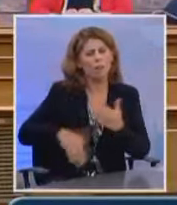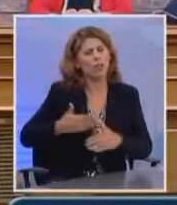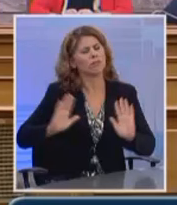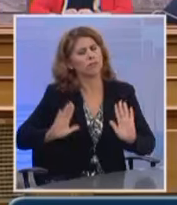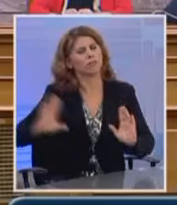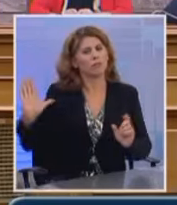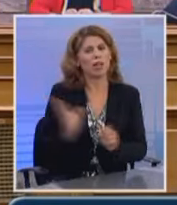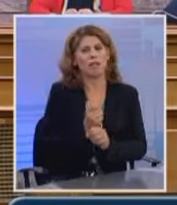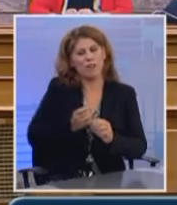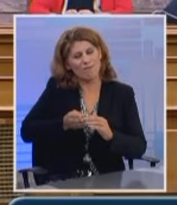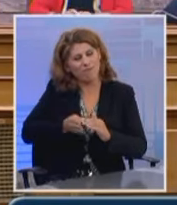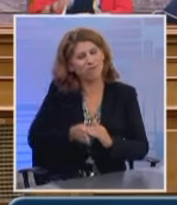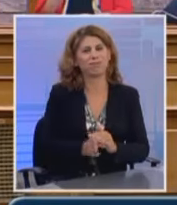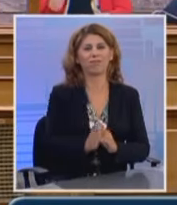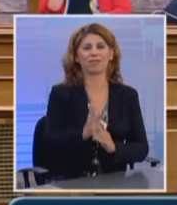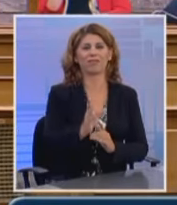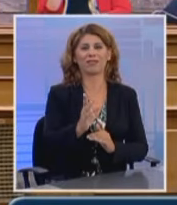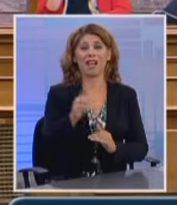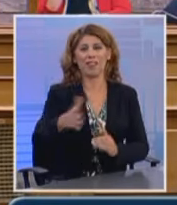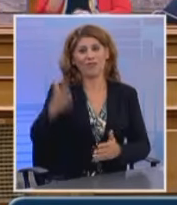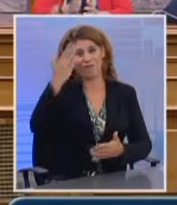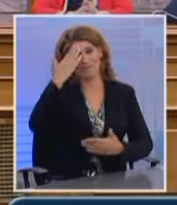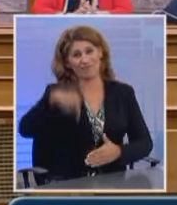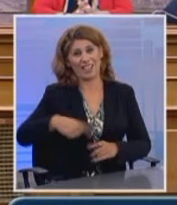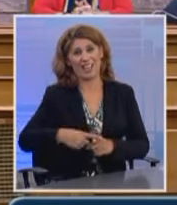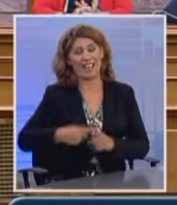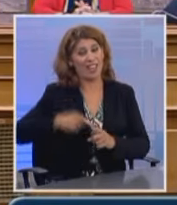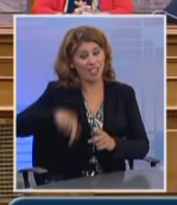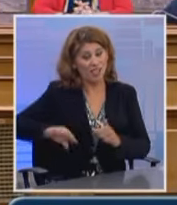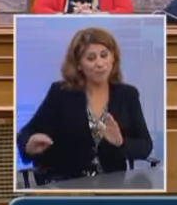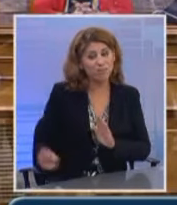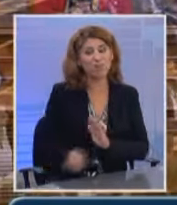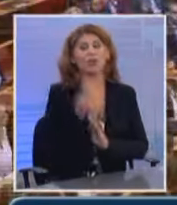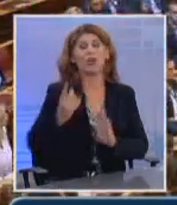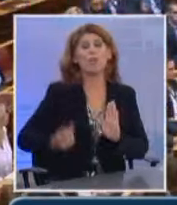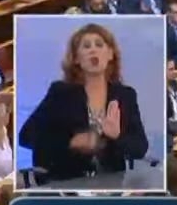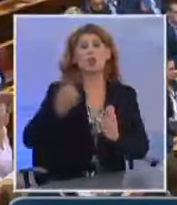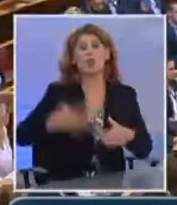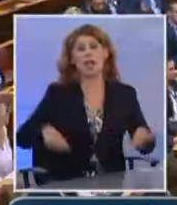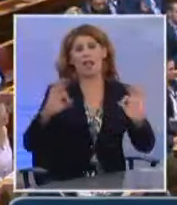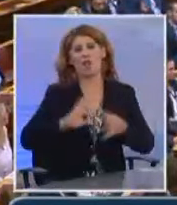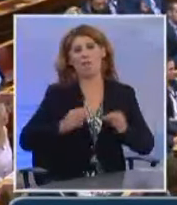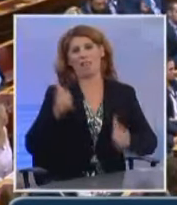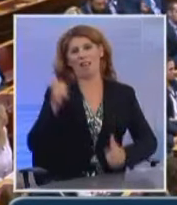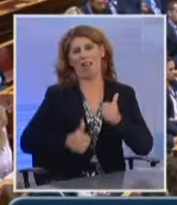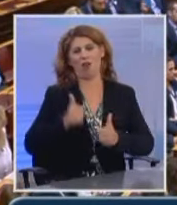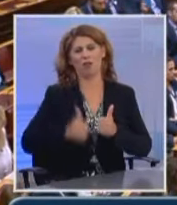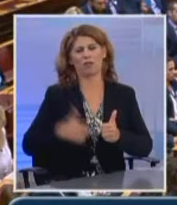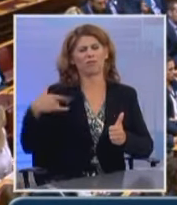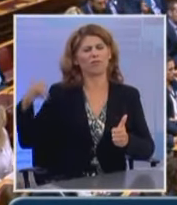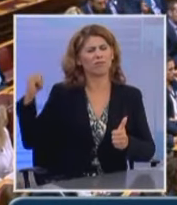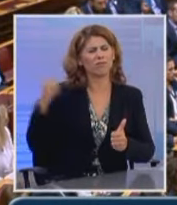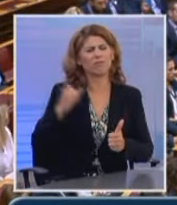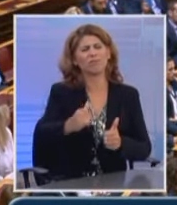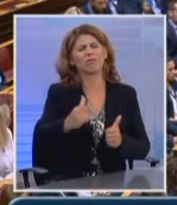χώρα μας, στην οποία γεννήθηκαν οι Ολυμπιακοί Αγώνες, στην οποία αναβίωσαν και αποτελούν σημαντικό στοιχείο